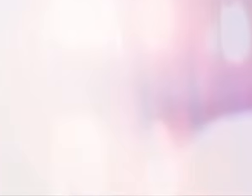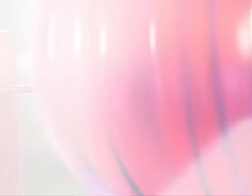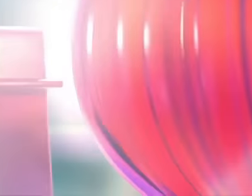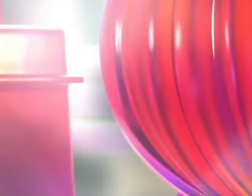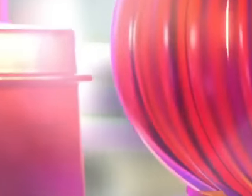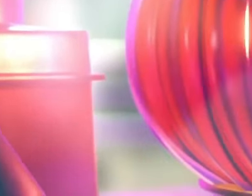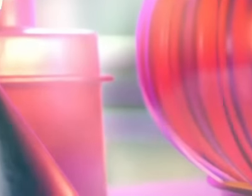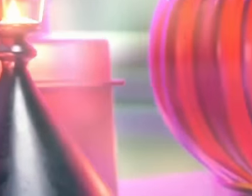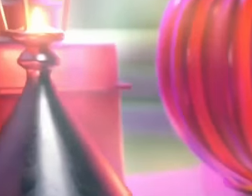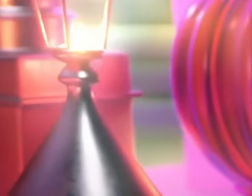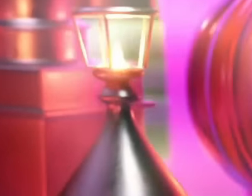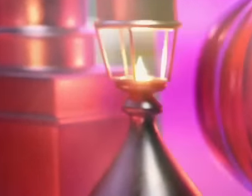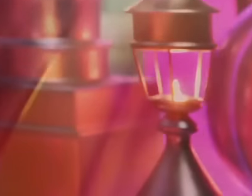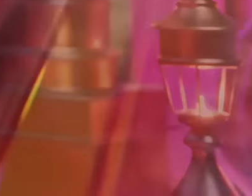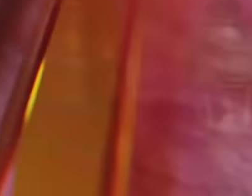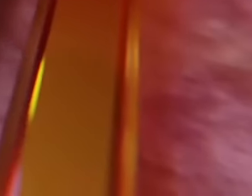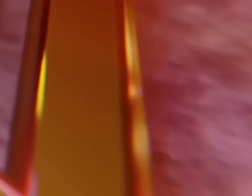hujjatai